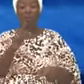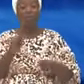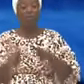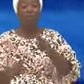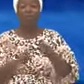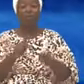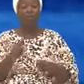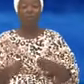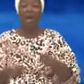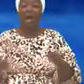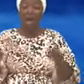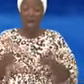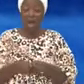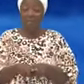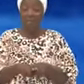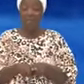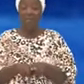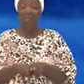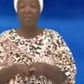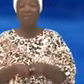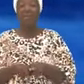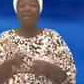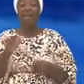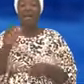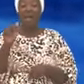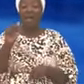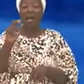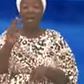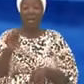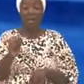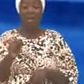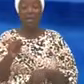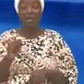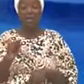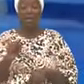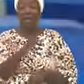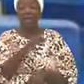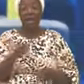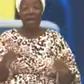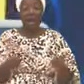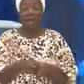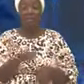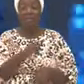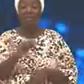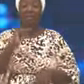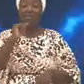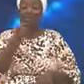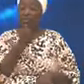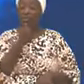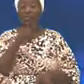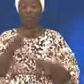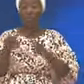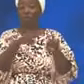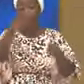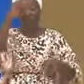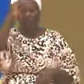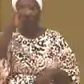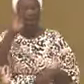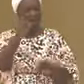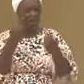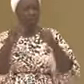en tant qu une sentinelle ferme on y vient vers toi